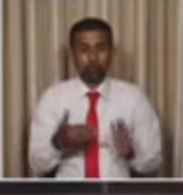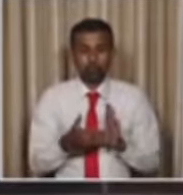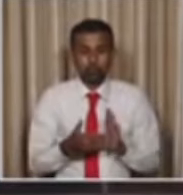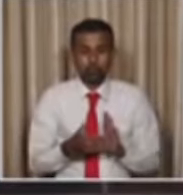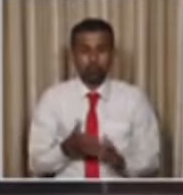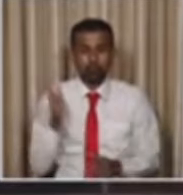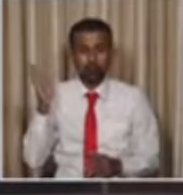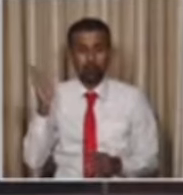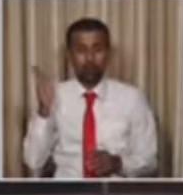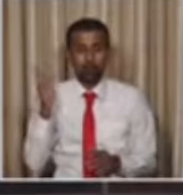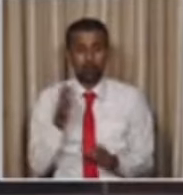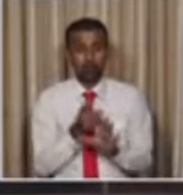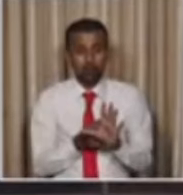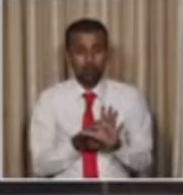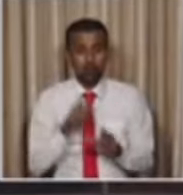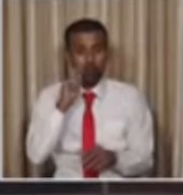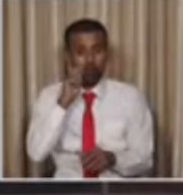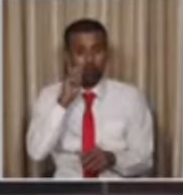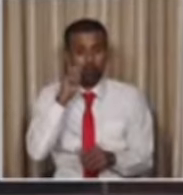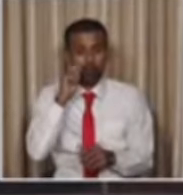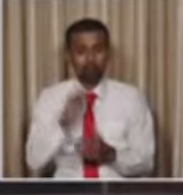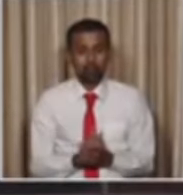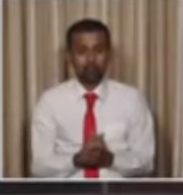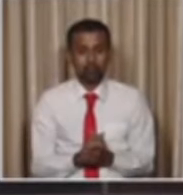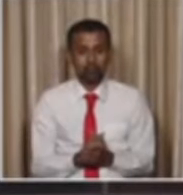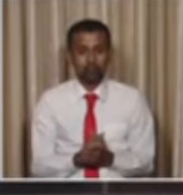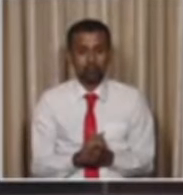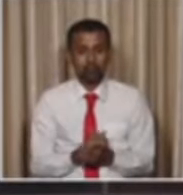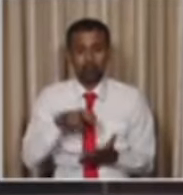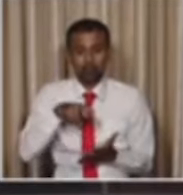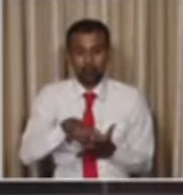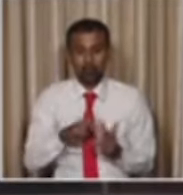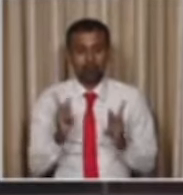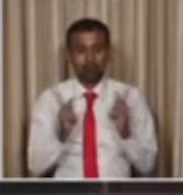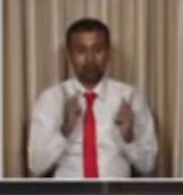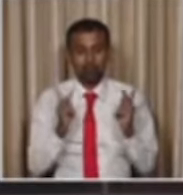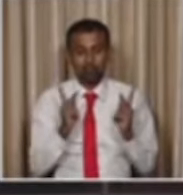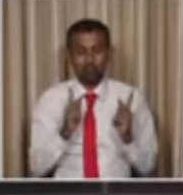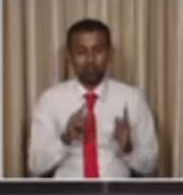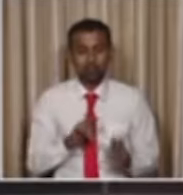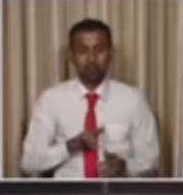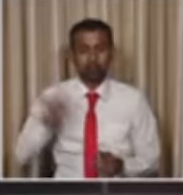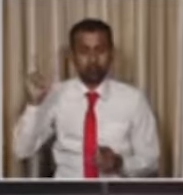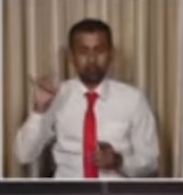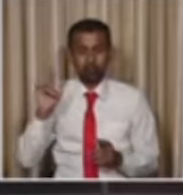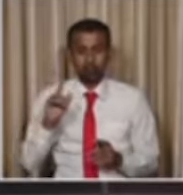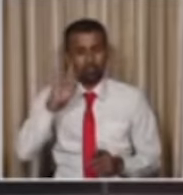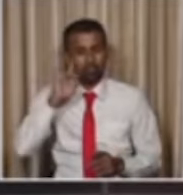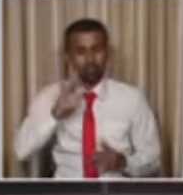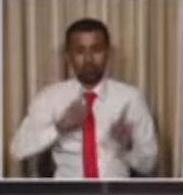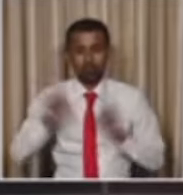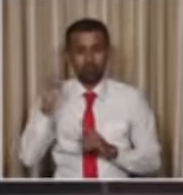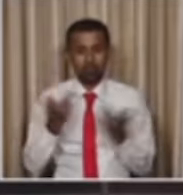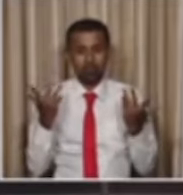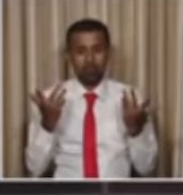දෙනවා. මේ තරුණයෝ පිටරටවලට විසිටින් වීසා මත යනවා කියලා ආණ්ඩුවට කරාරින්න බෑ සභාපතිතුමනි. ඒ